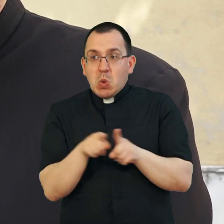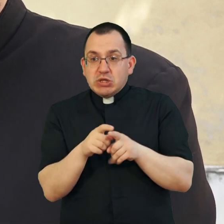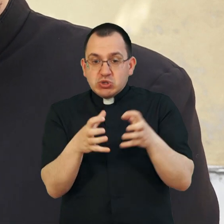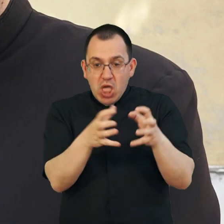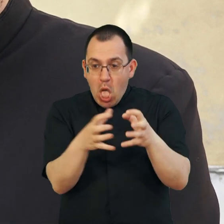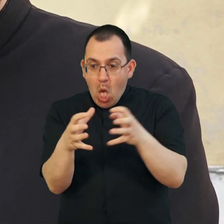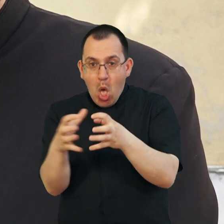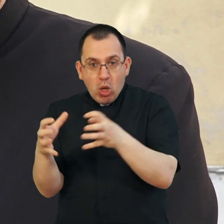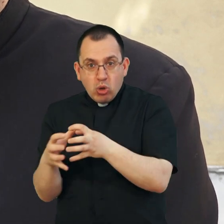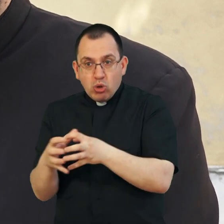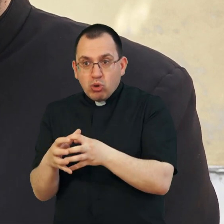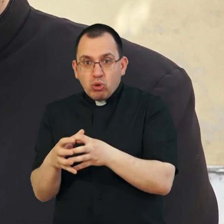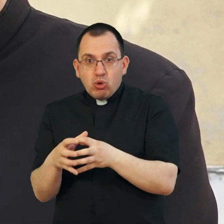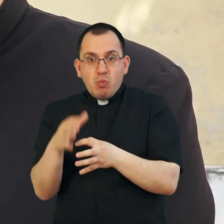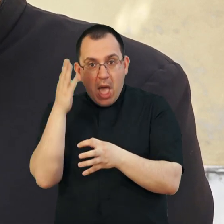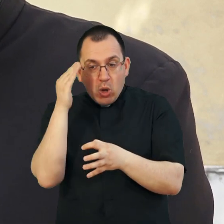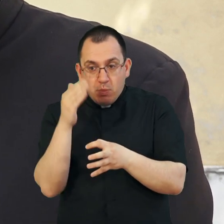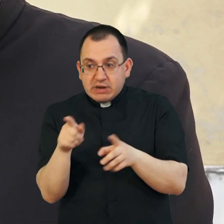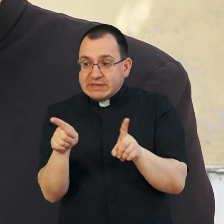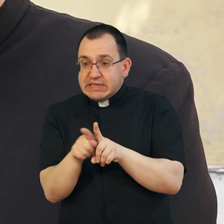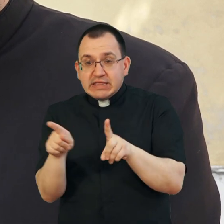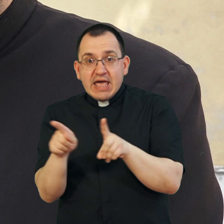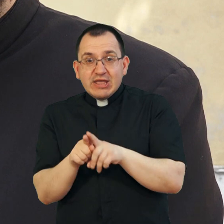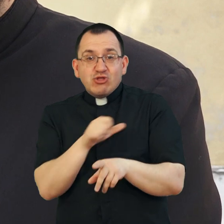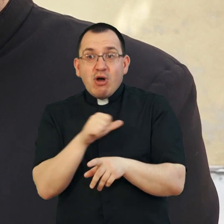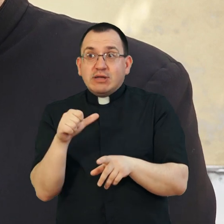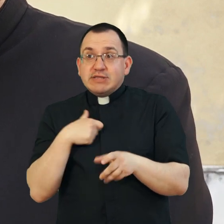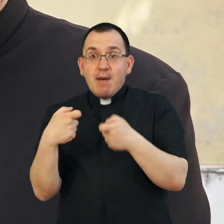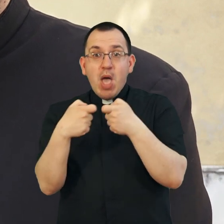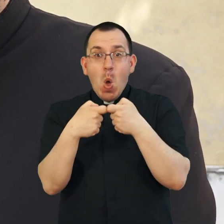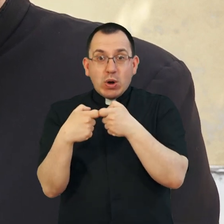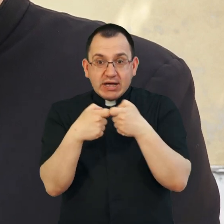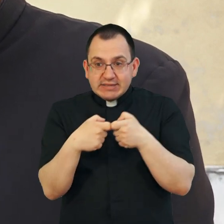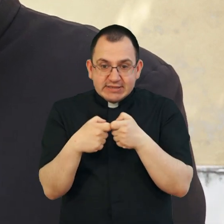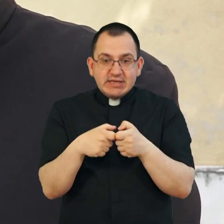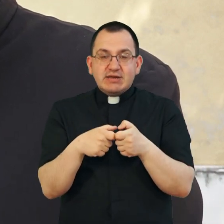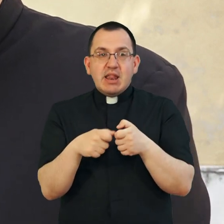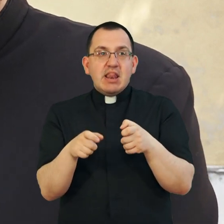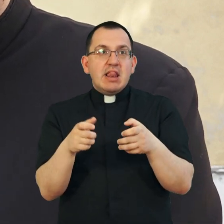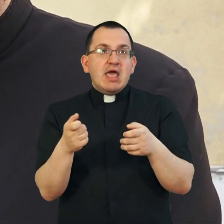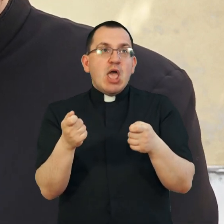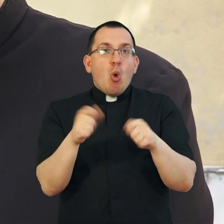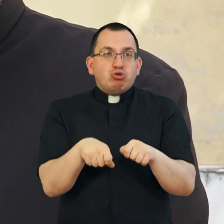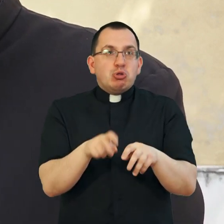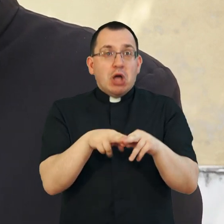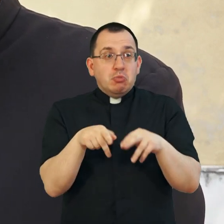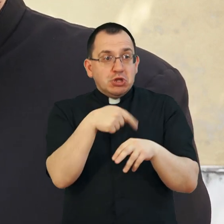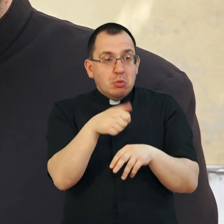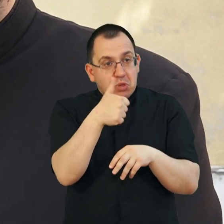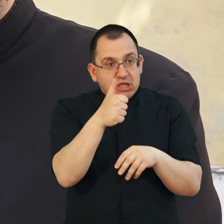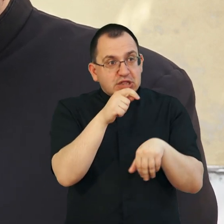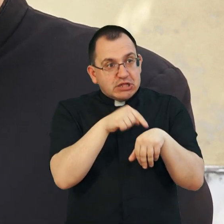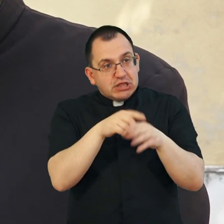iz Koprivnice nekako samo inicijativno organizirale, pouzele neki sat klanjanja, bilo molitelji Krunice, bilo